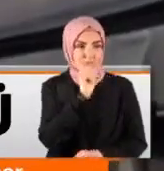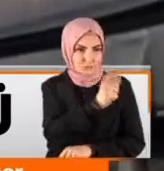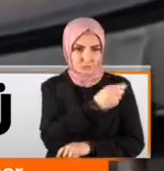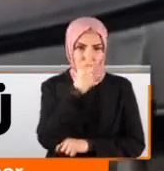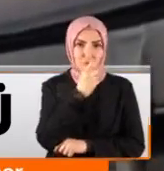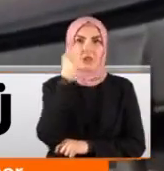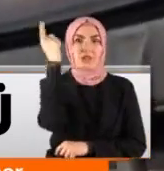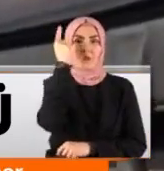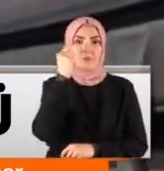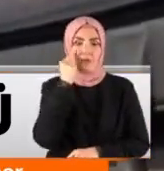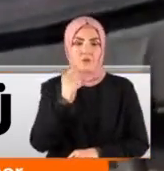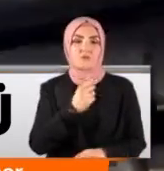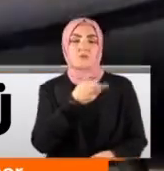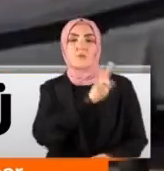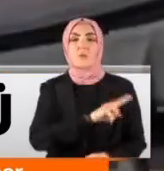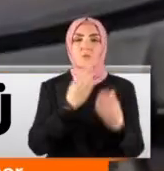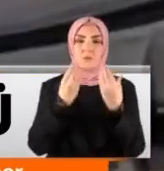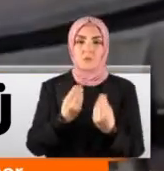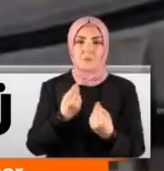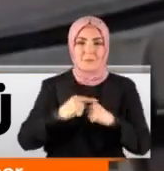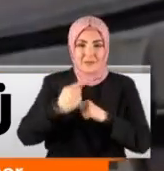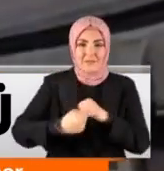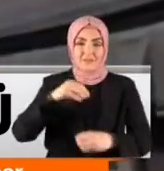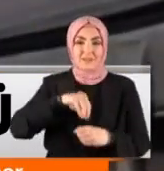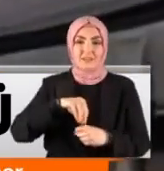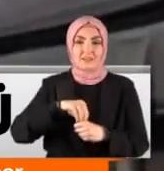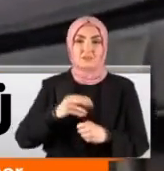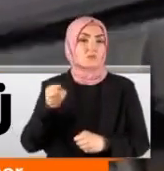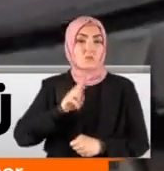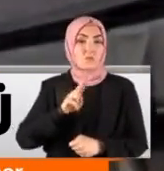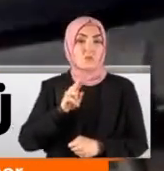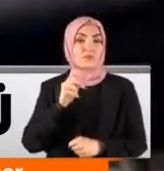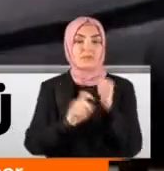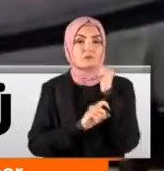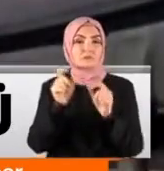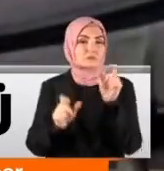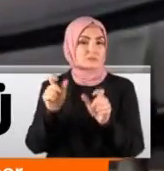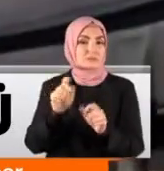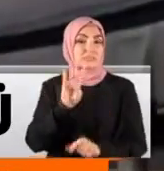Yıldırım operasyonunda bir hafta içinde öldürülen terörist sayısı 46'ya yükseldi.